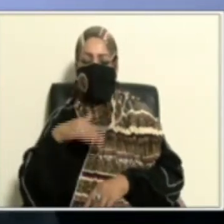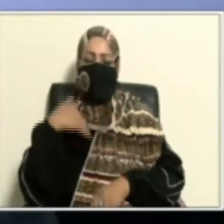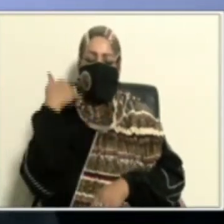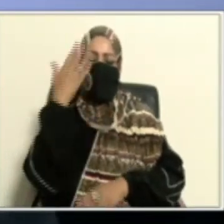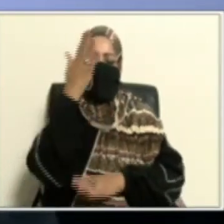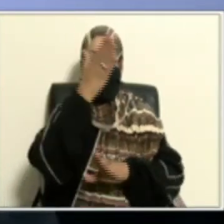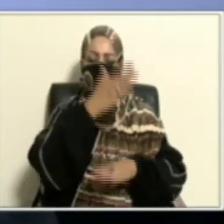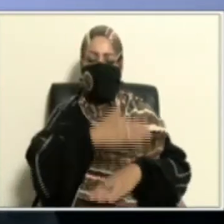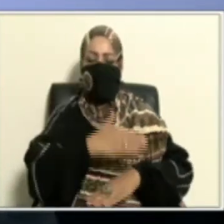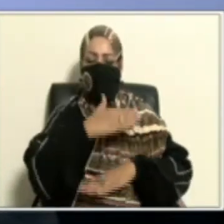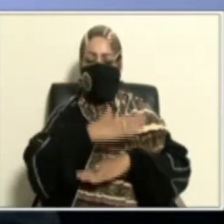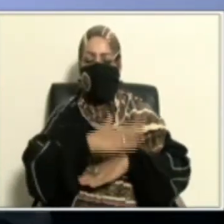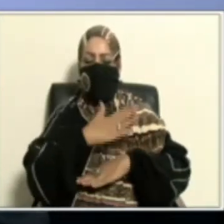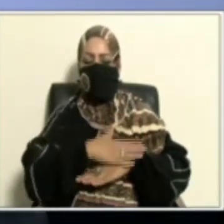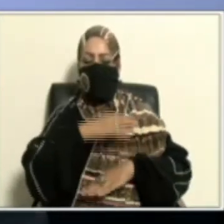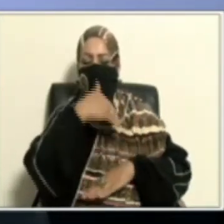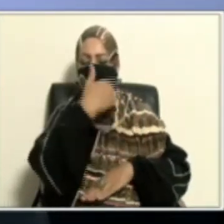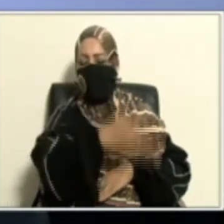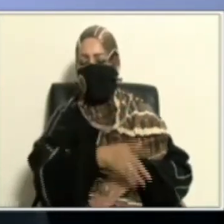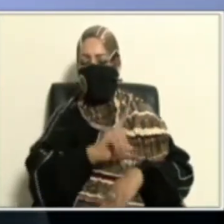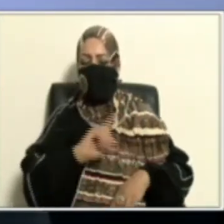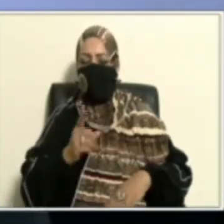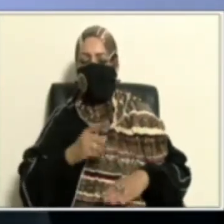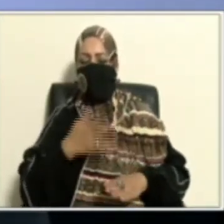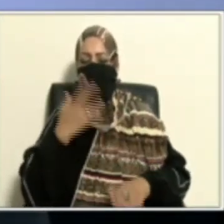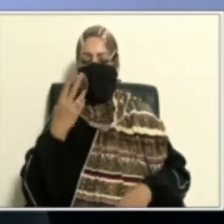مذهب الخلفاء الأربعة.